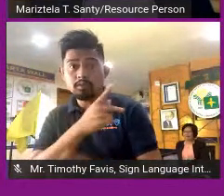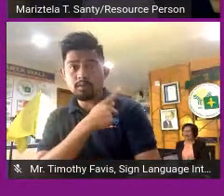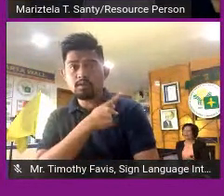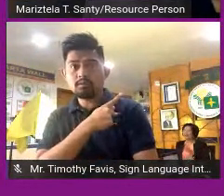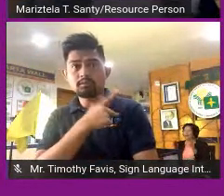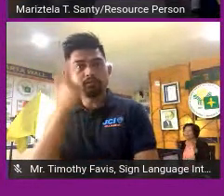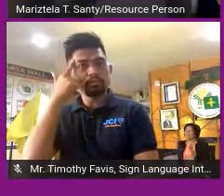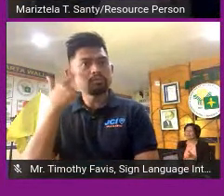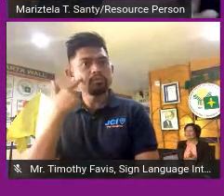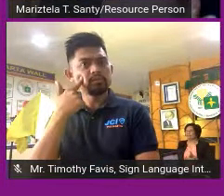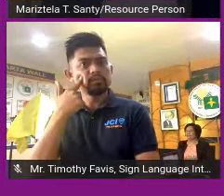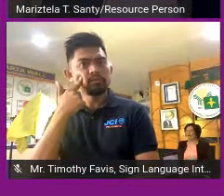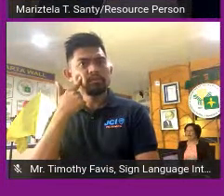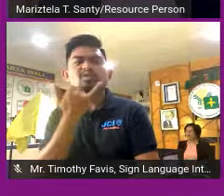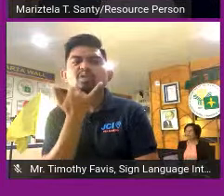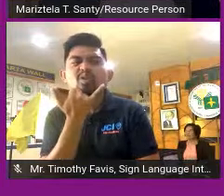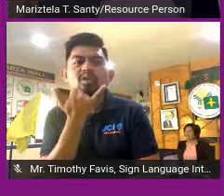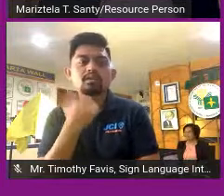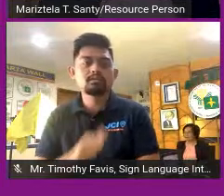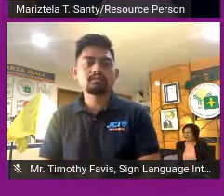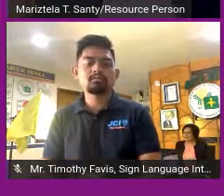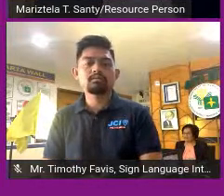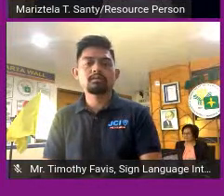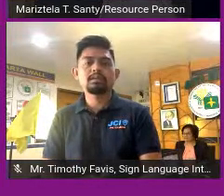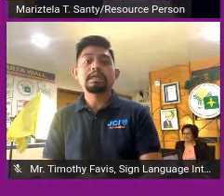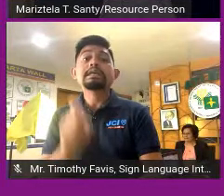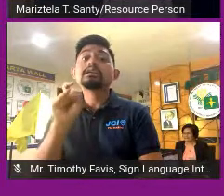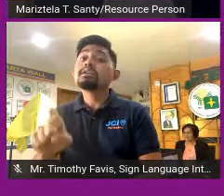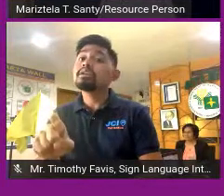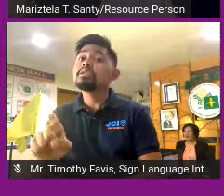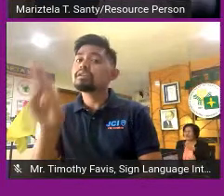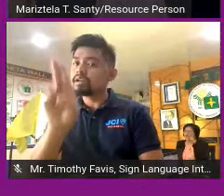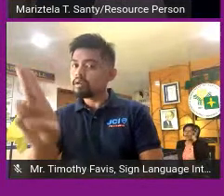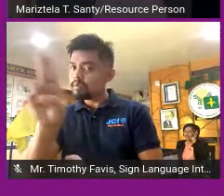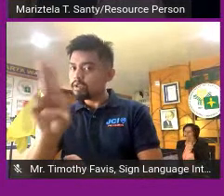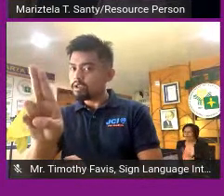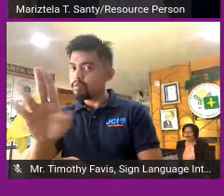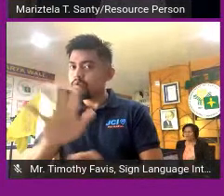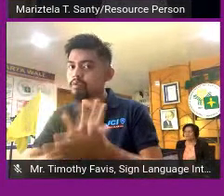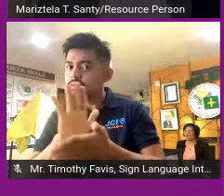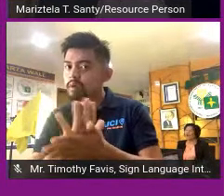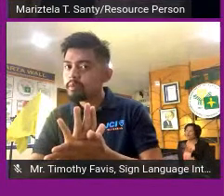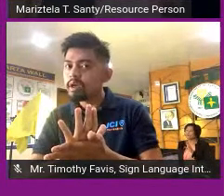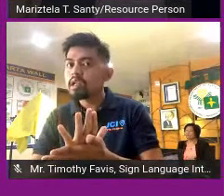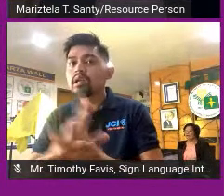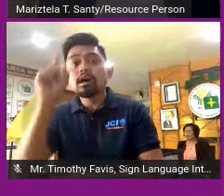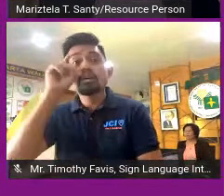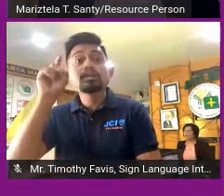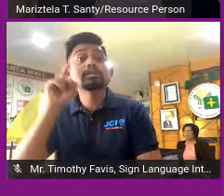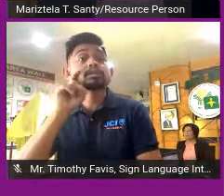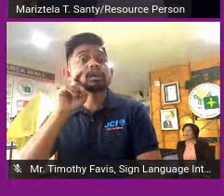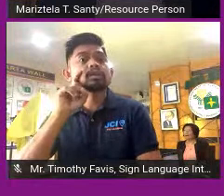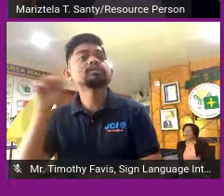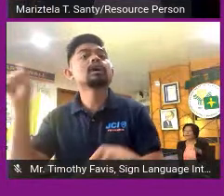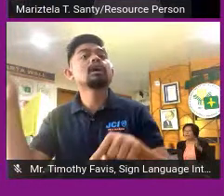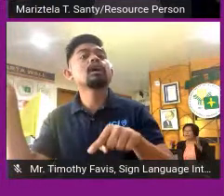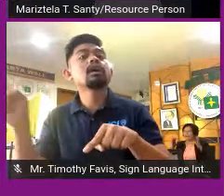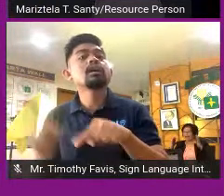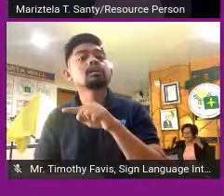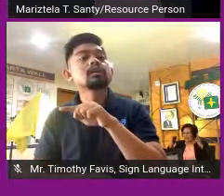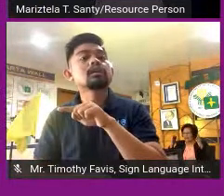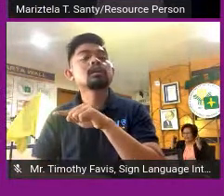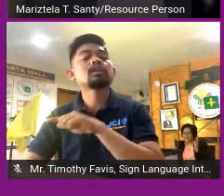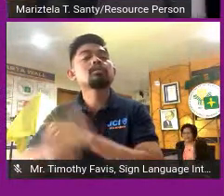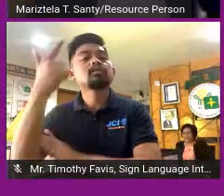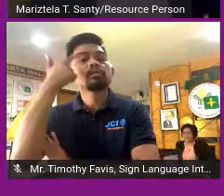lalaki, ang gagamitin natin ay sex. So, in any forms, lalo po sa mga opisina, marami